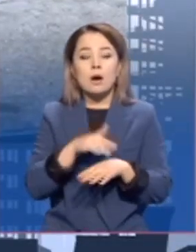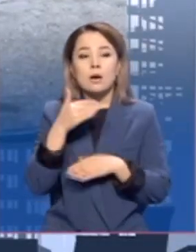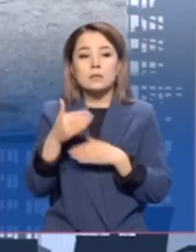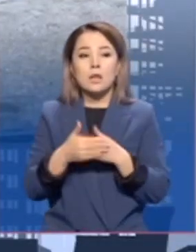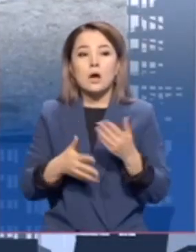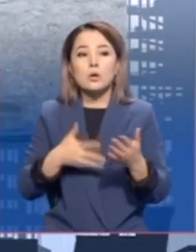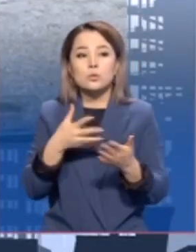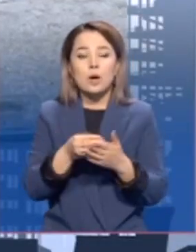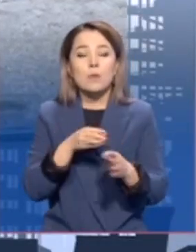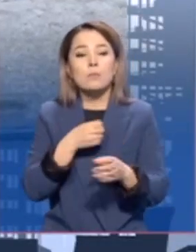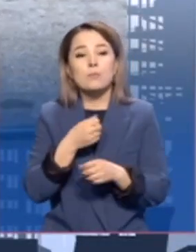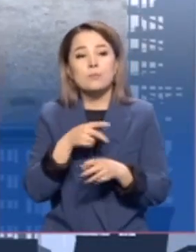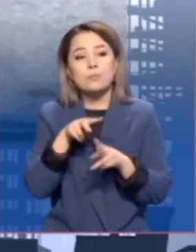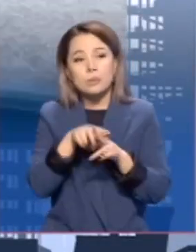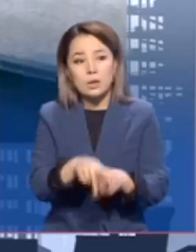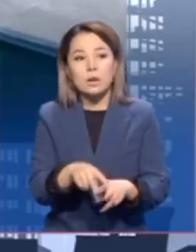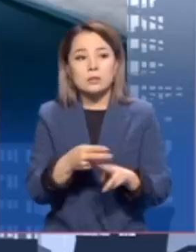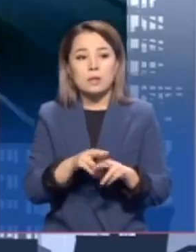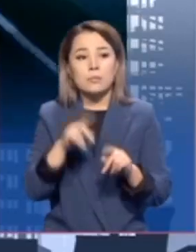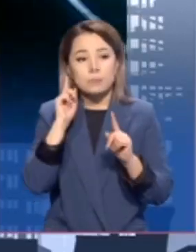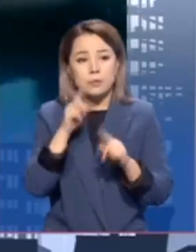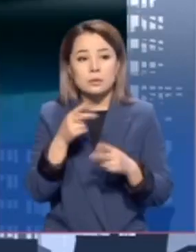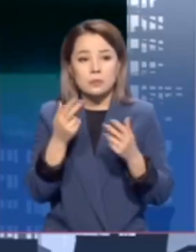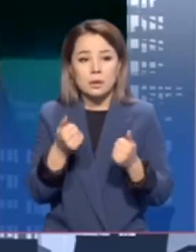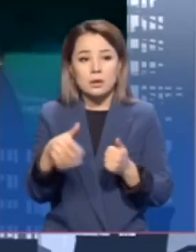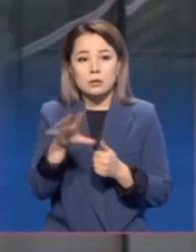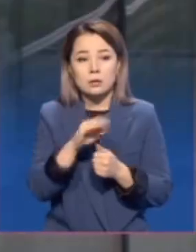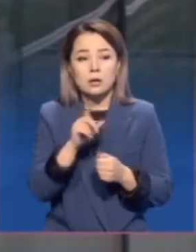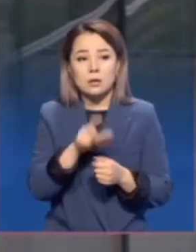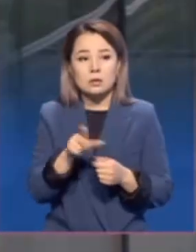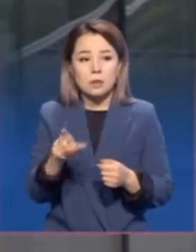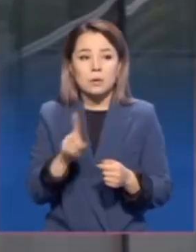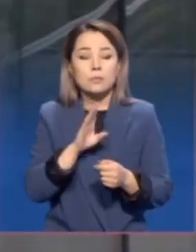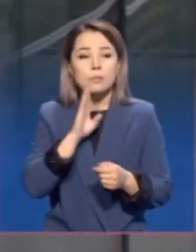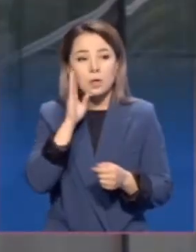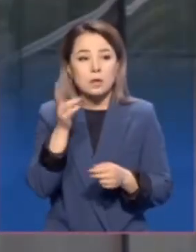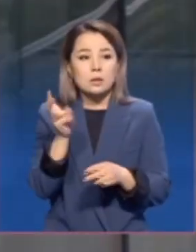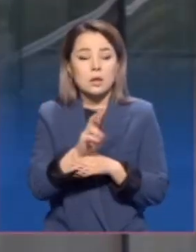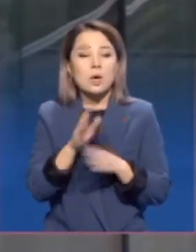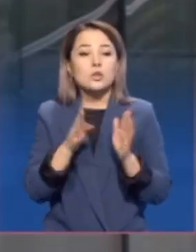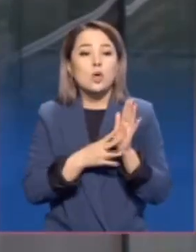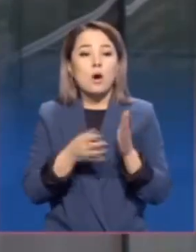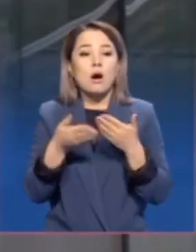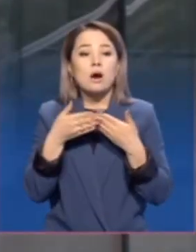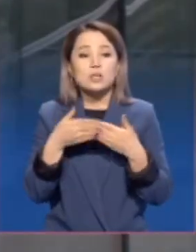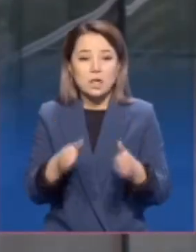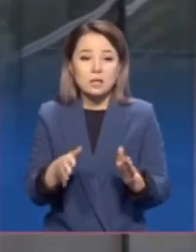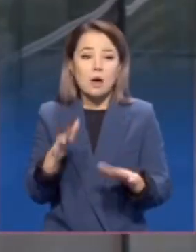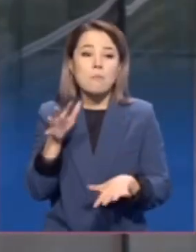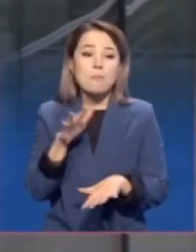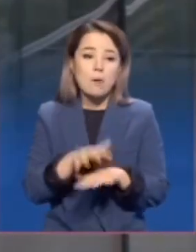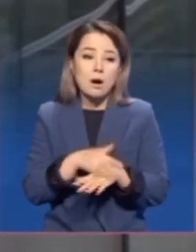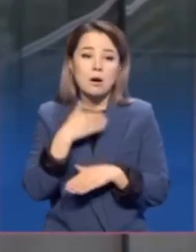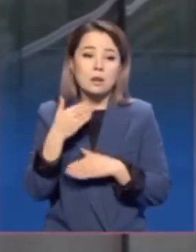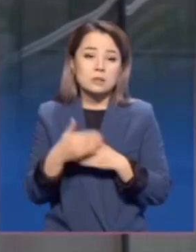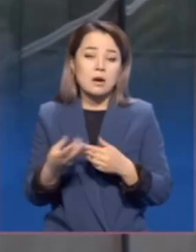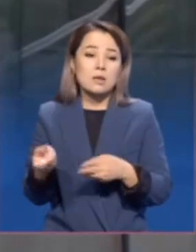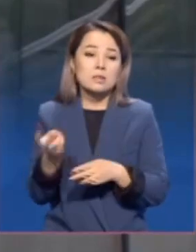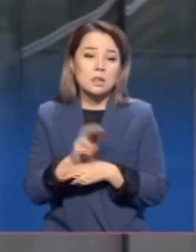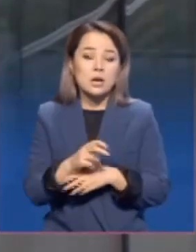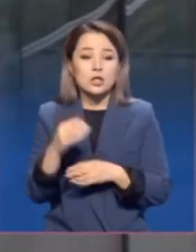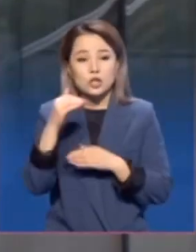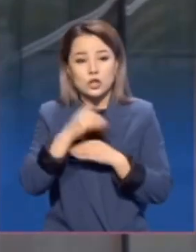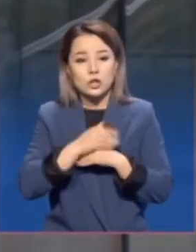түнеуге мәжбүрлеп отырғаны оларға белгілі ме? Өткен кварталда таңертең 9-да ашылатын банктің алдында адамдар